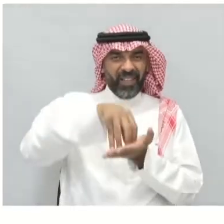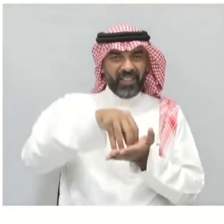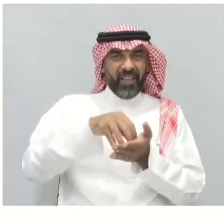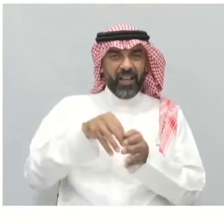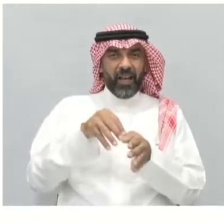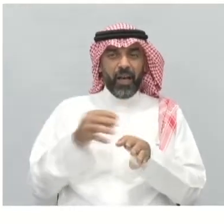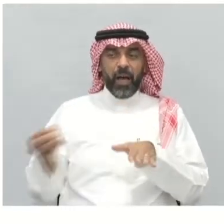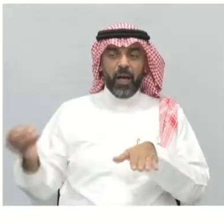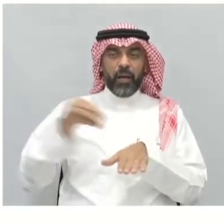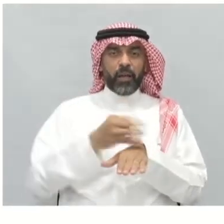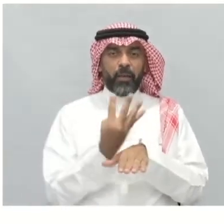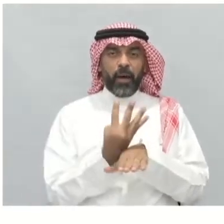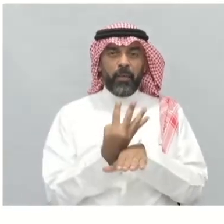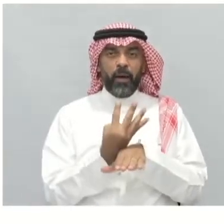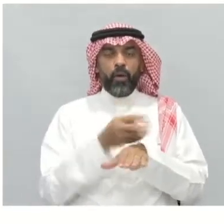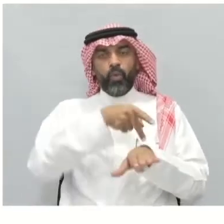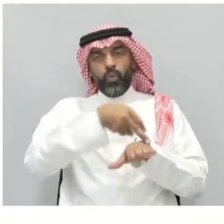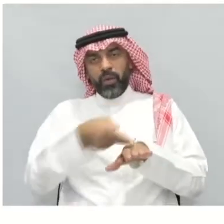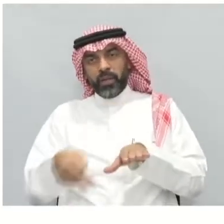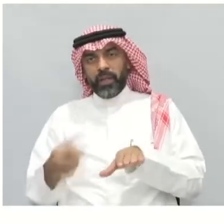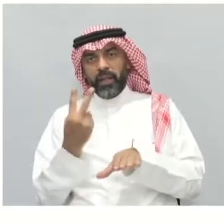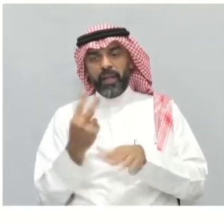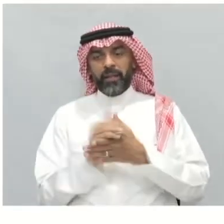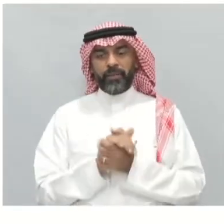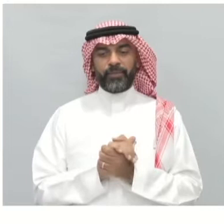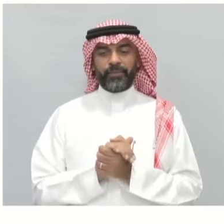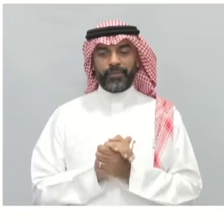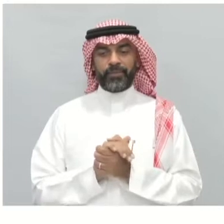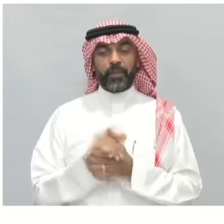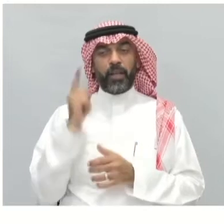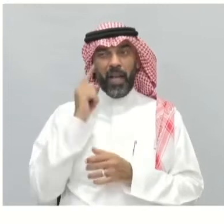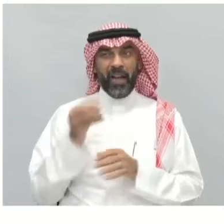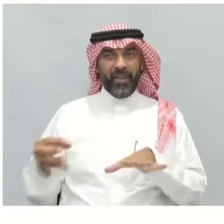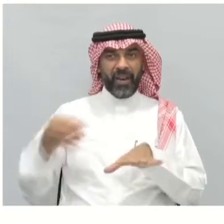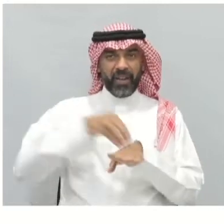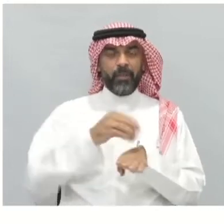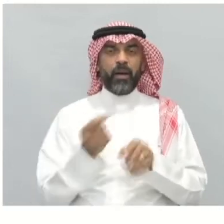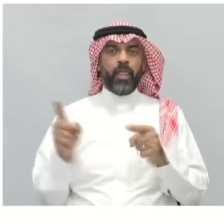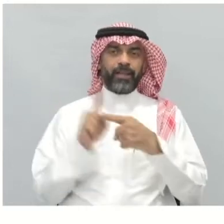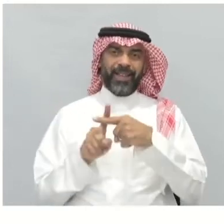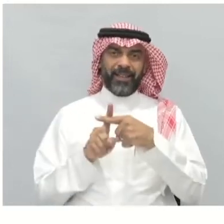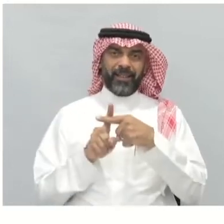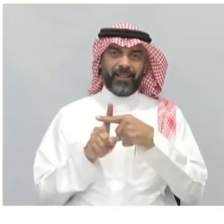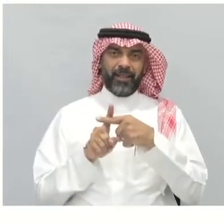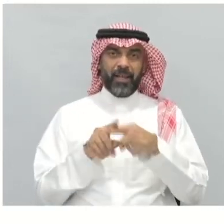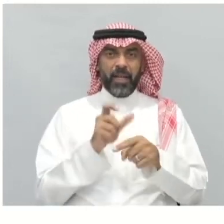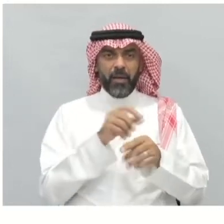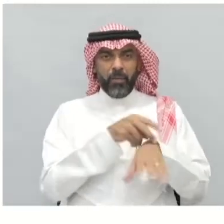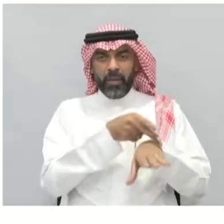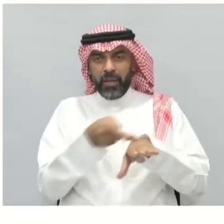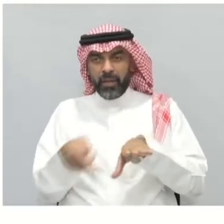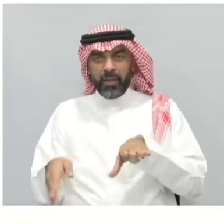ما هي العمليه المناسبه مع ركبه نزل راحت راح